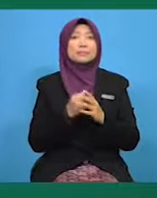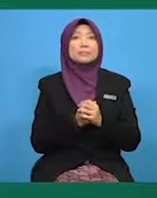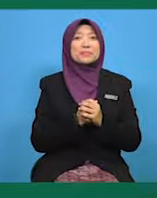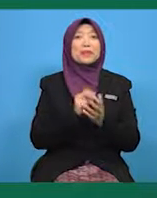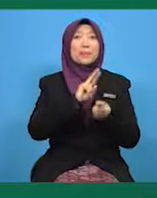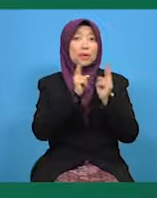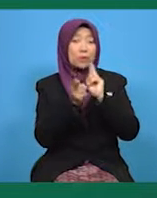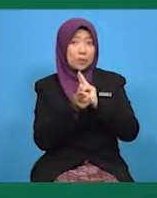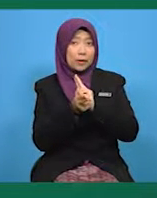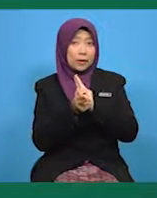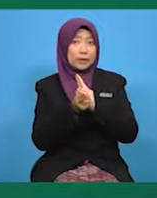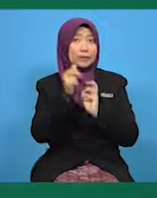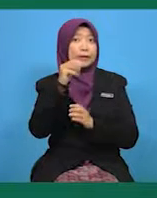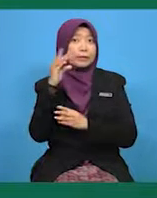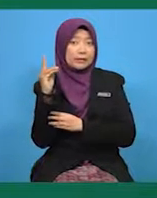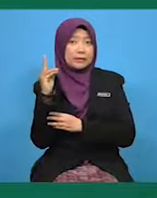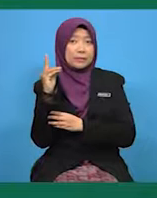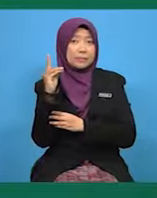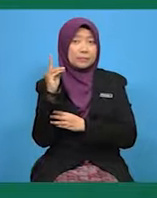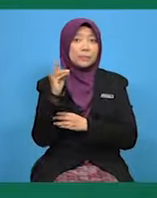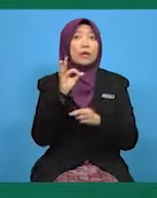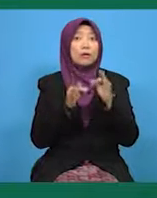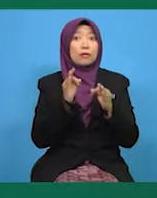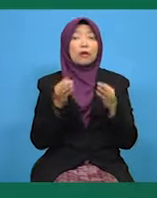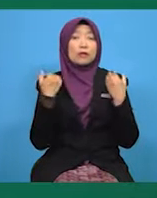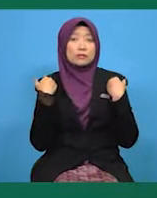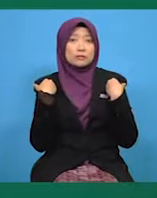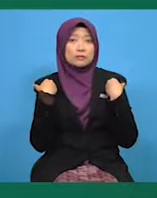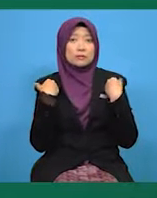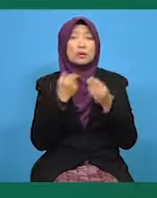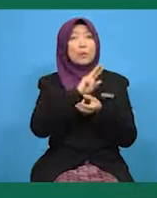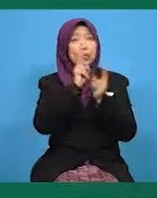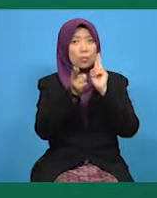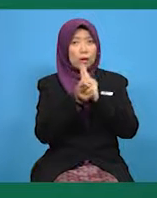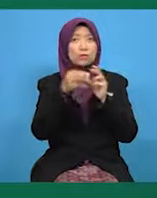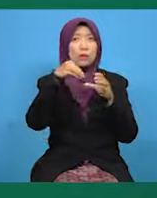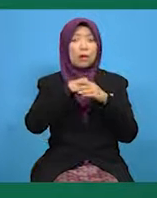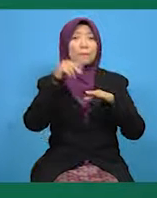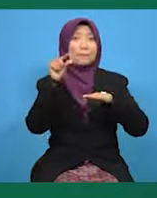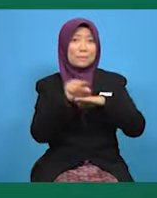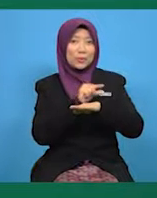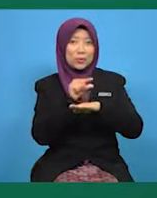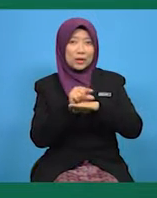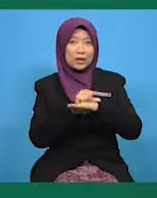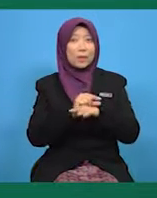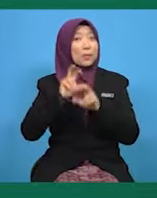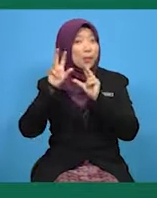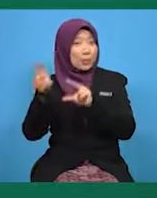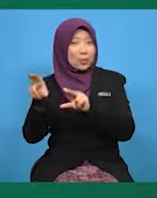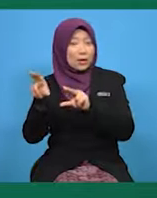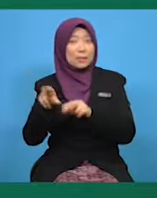Perubahan permintaan aggregate berlaku jika ada perubahan dalam penggunaan,